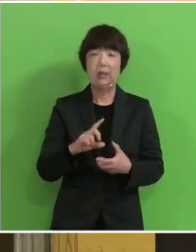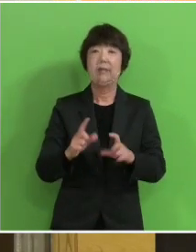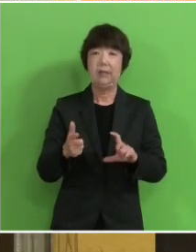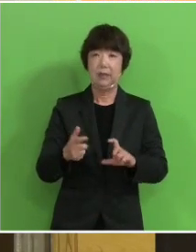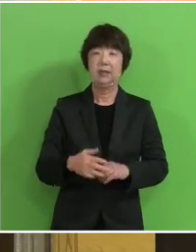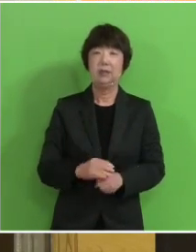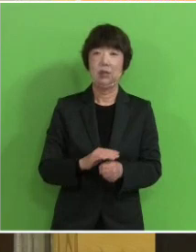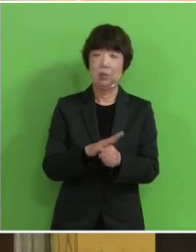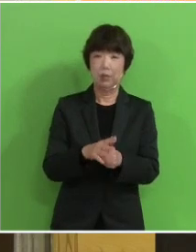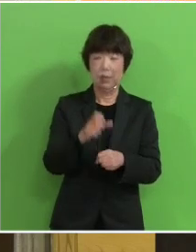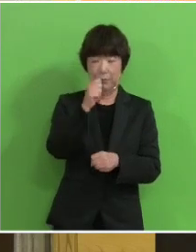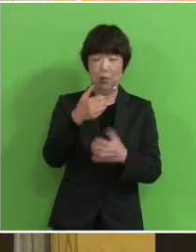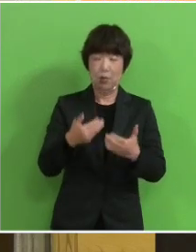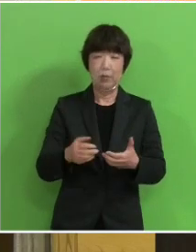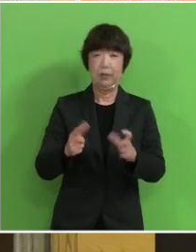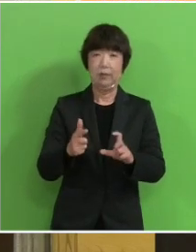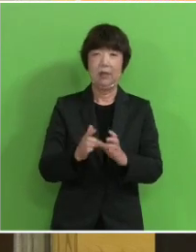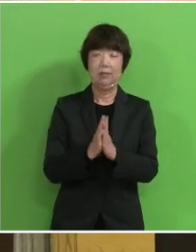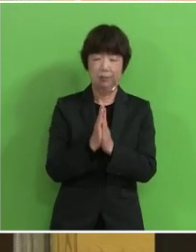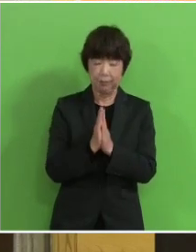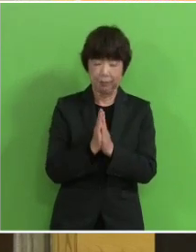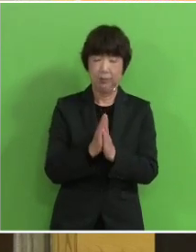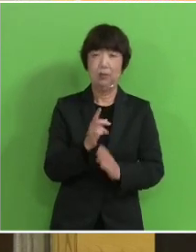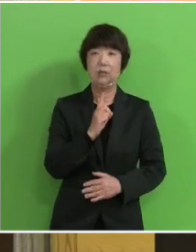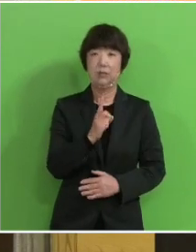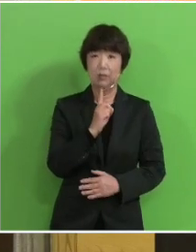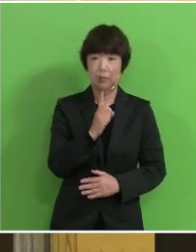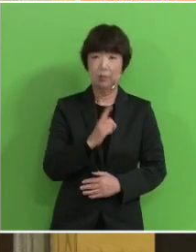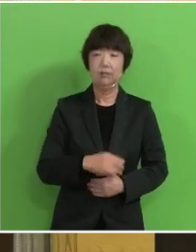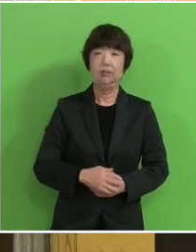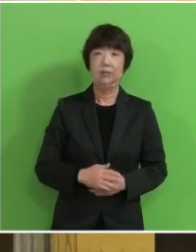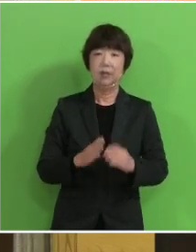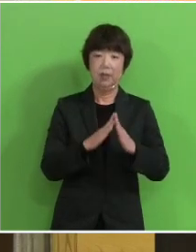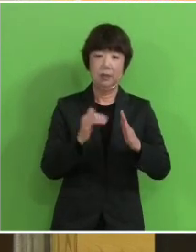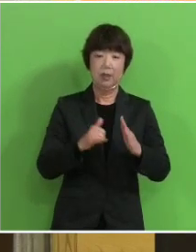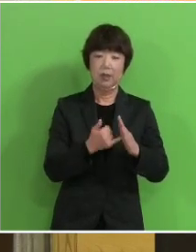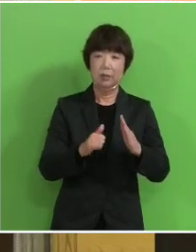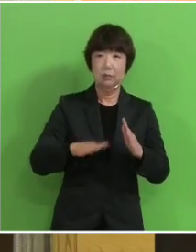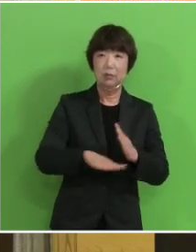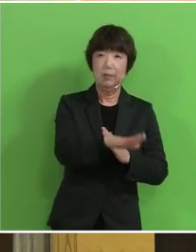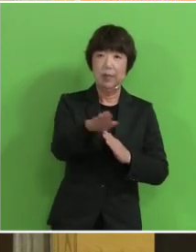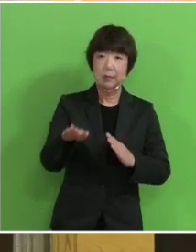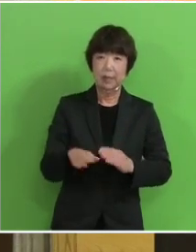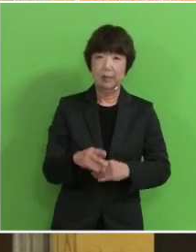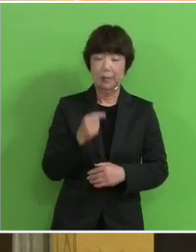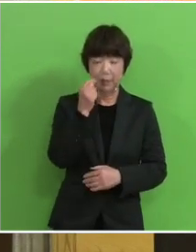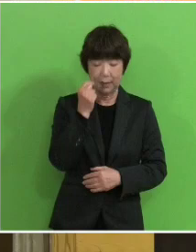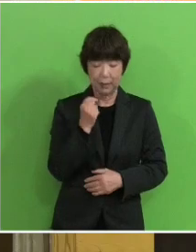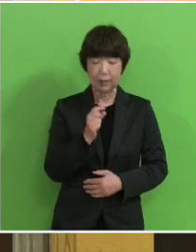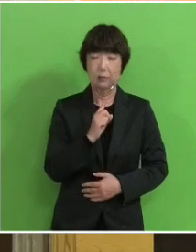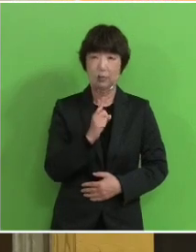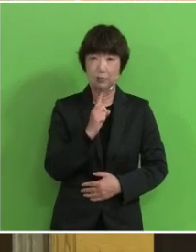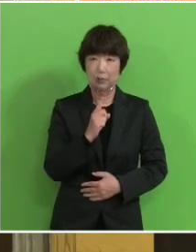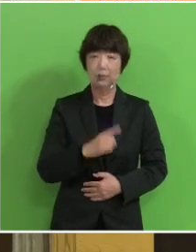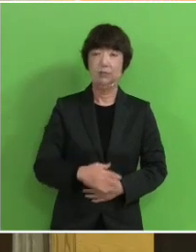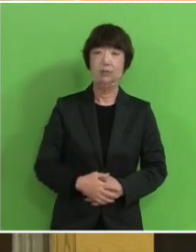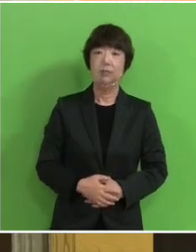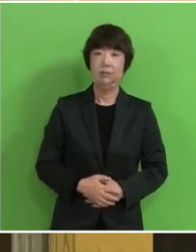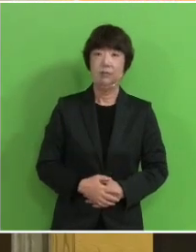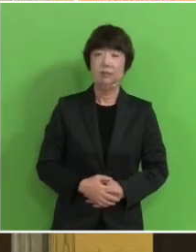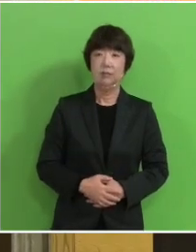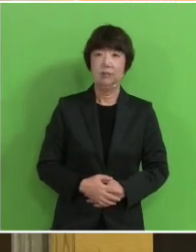ん心からご冥福お祈りしご遺族の皆さんにお悔やみを申し上げさせていただきます